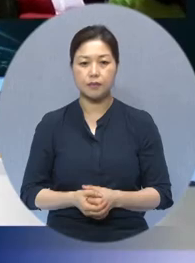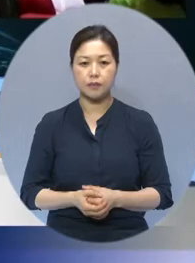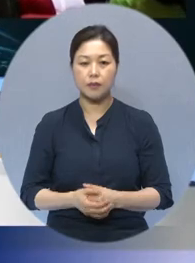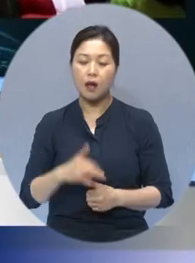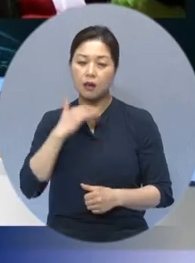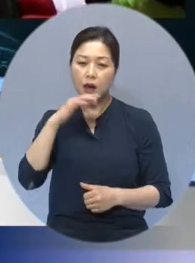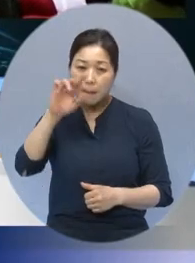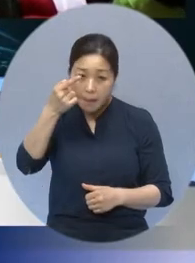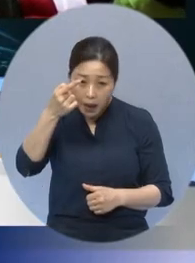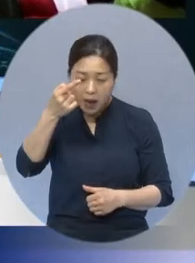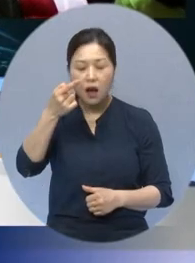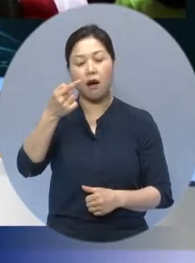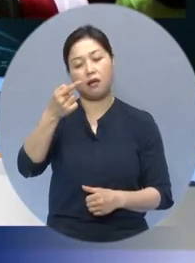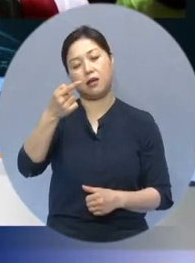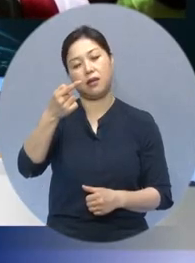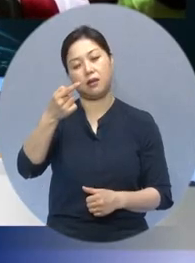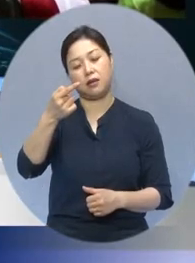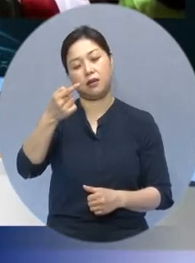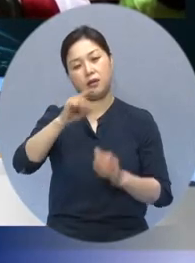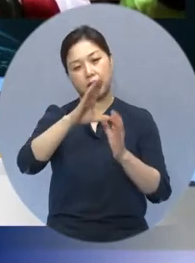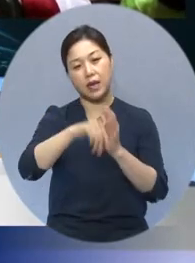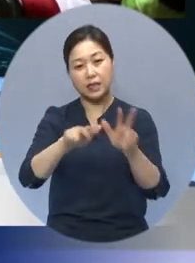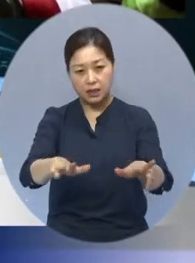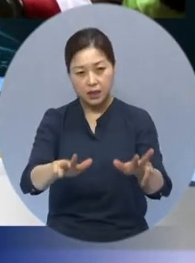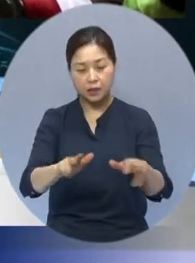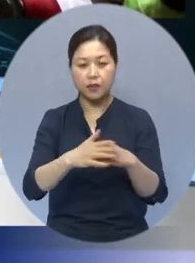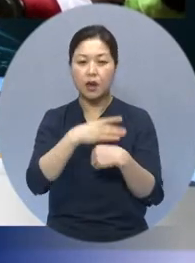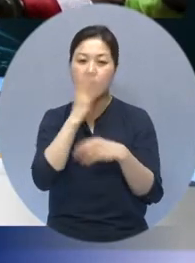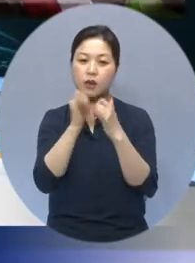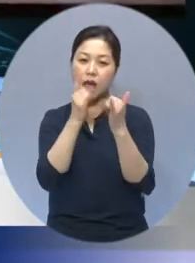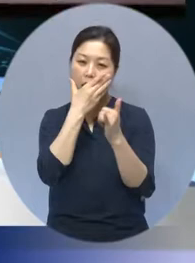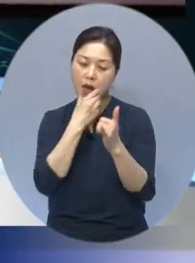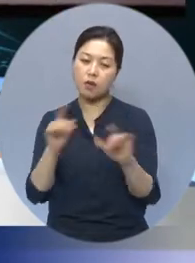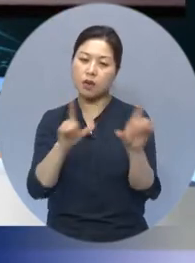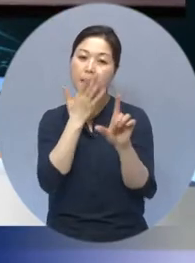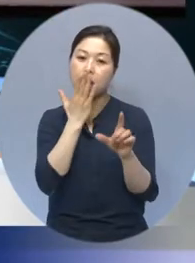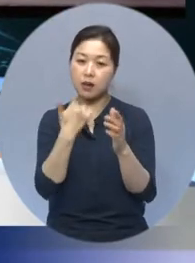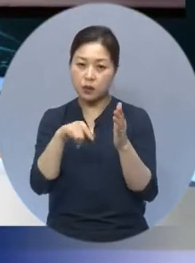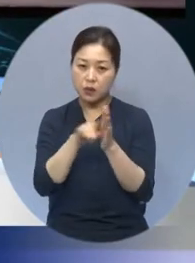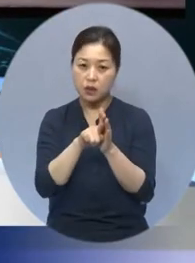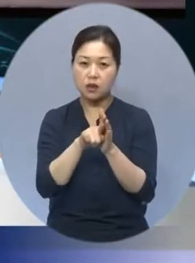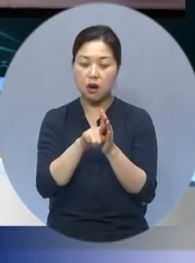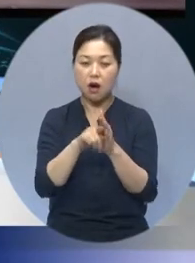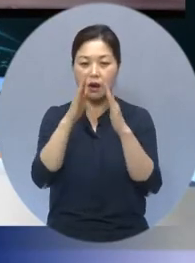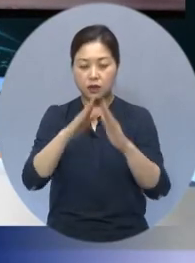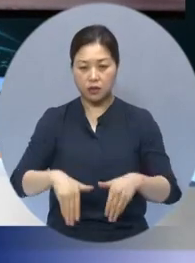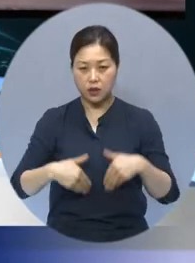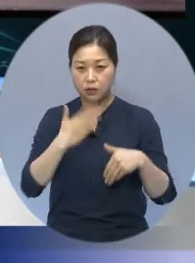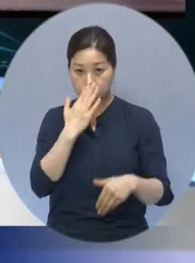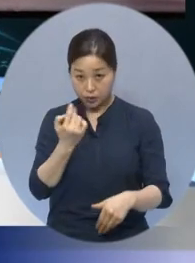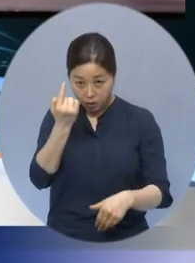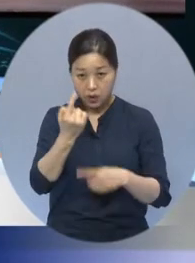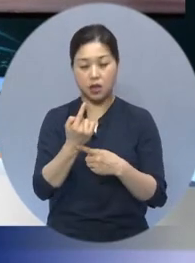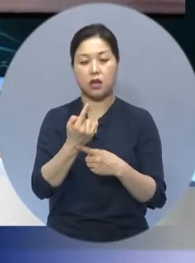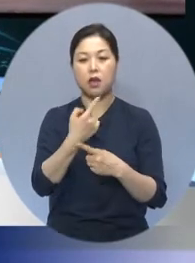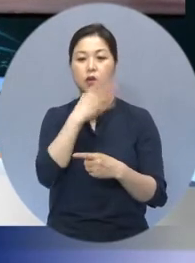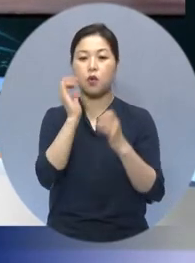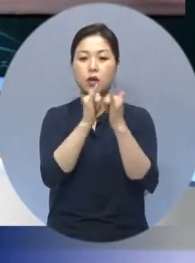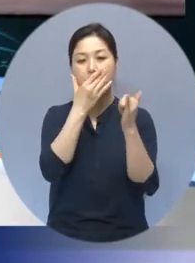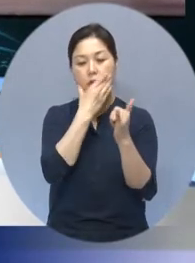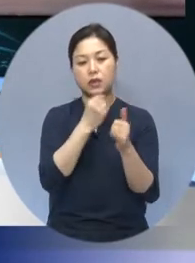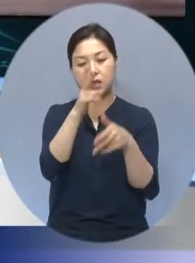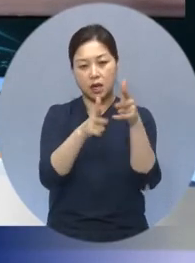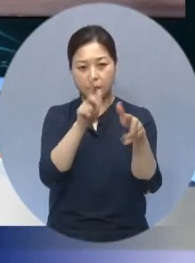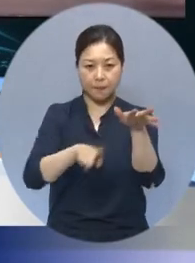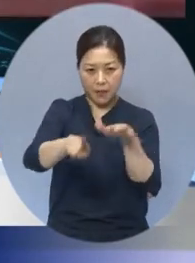100세 시대인 요즘 노인들이 행복한 노후를 보낼 수 있도록 전남 순천시가 노인복지에 앞장서고 있습니다.